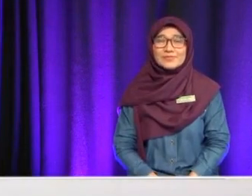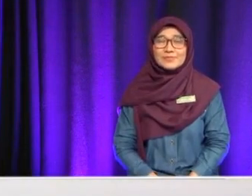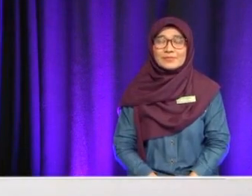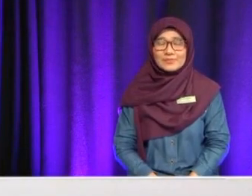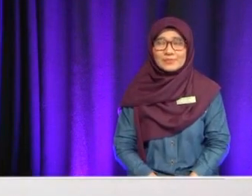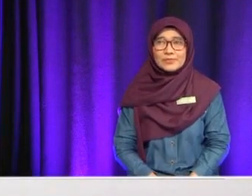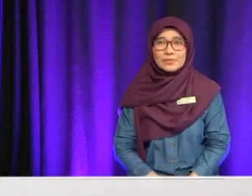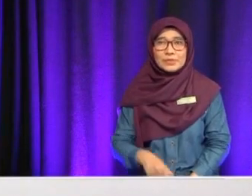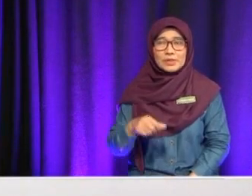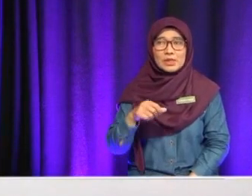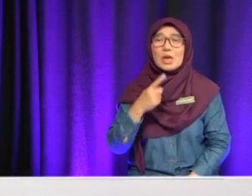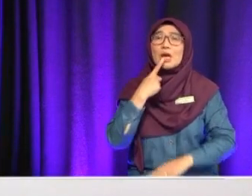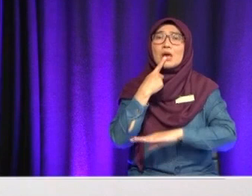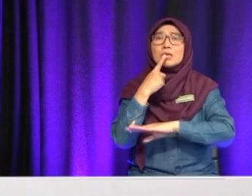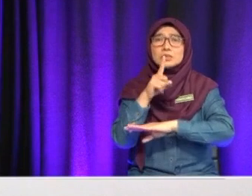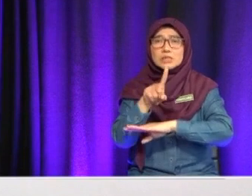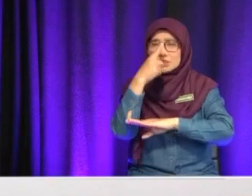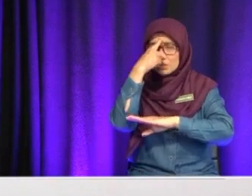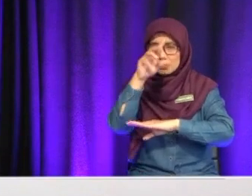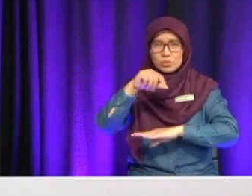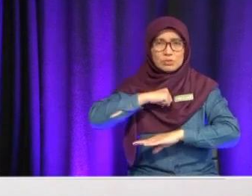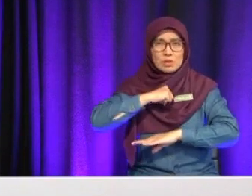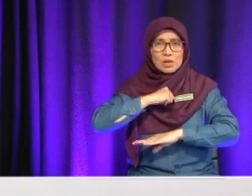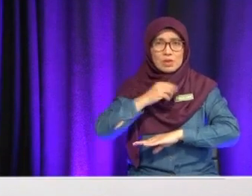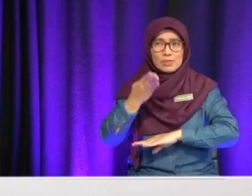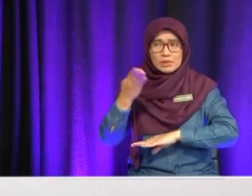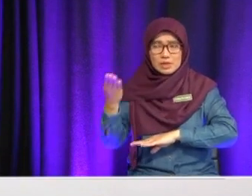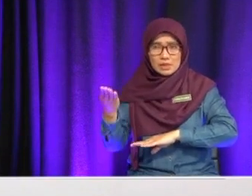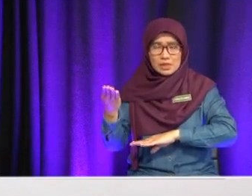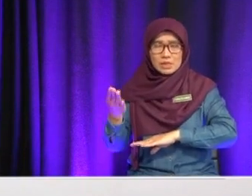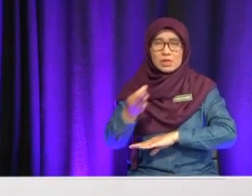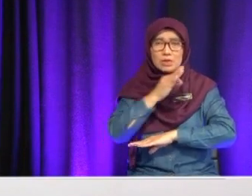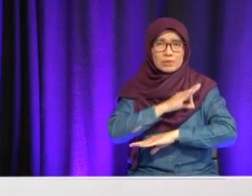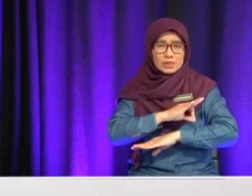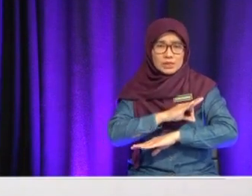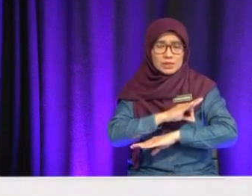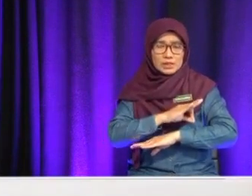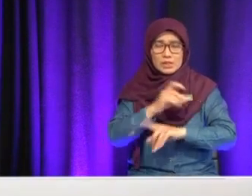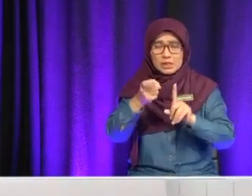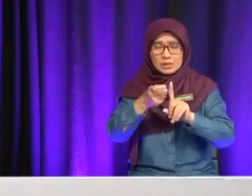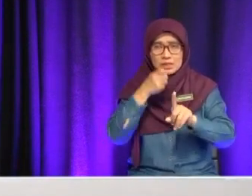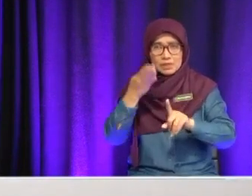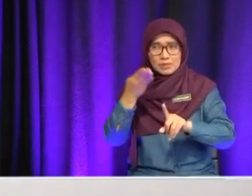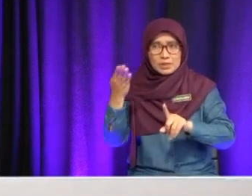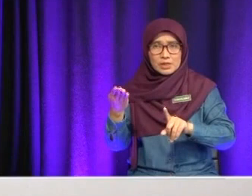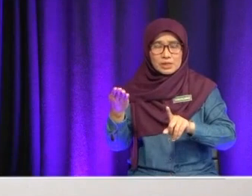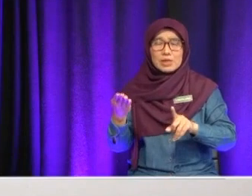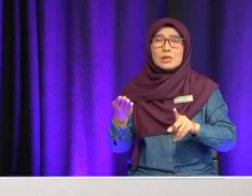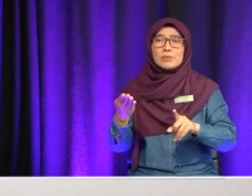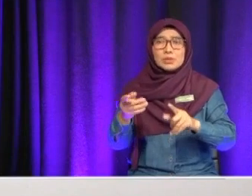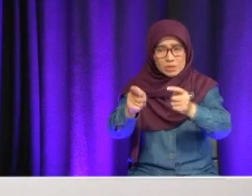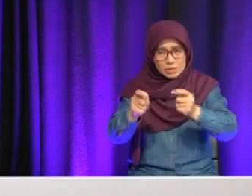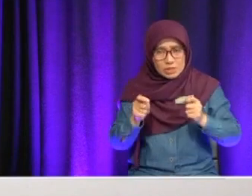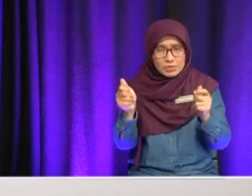sewa ialah satu perjanjian untuk memiliki manfaat atau faedah dari suatu barang yang diterima dengan bayaran